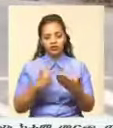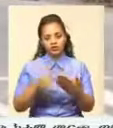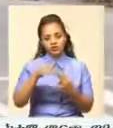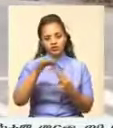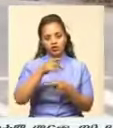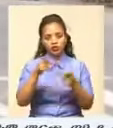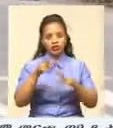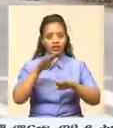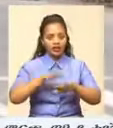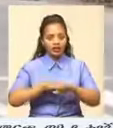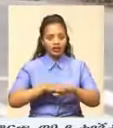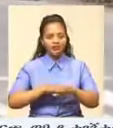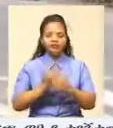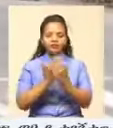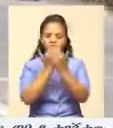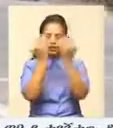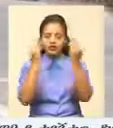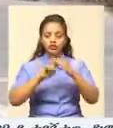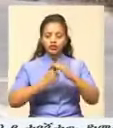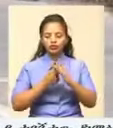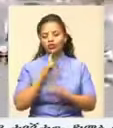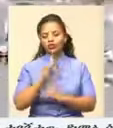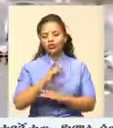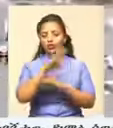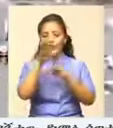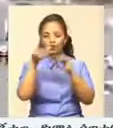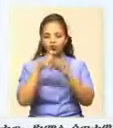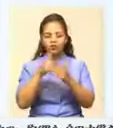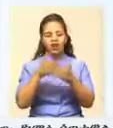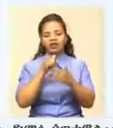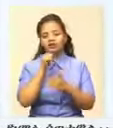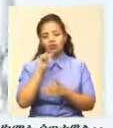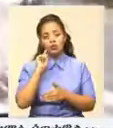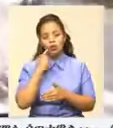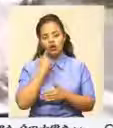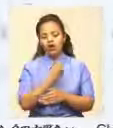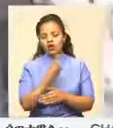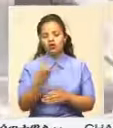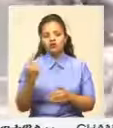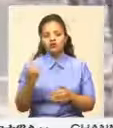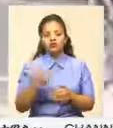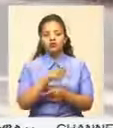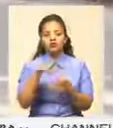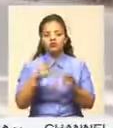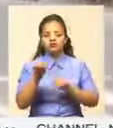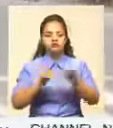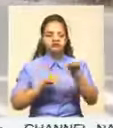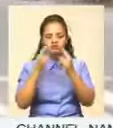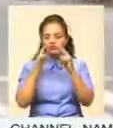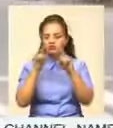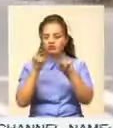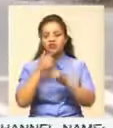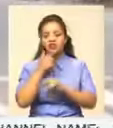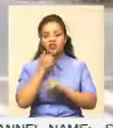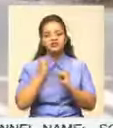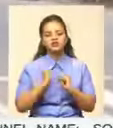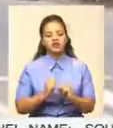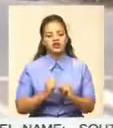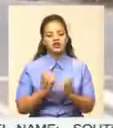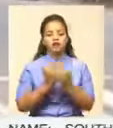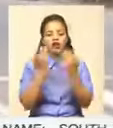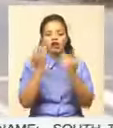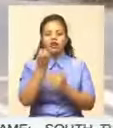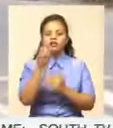የምርጫ ጣቢያዎች ላይ በከማለዳው ጀምሮ ነው እንግዲህ ሁሉንም ባናደርስ እንኳን አንዳንድ የምርጫ ጣቢያዎች ላይ ተንቀሳቅሰን ለመታዘብ እንደቻል ነው